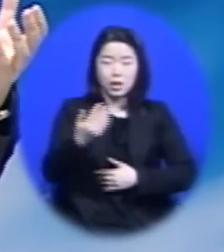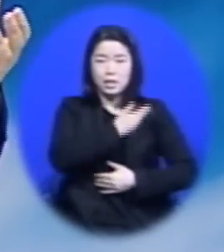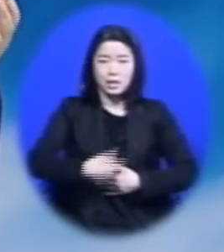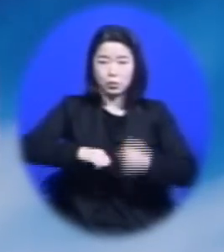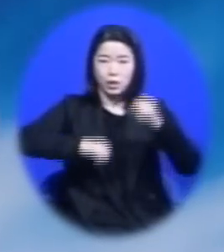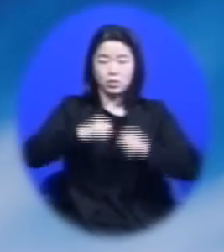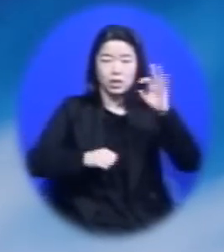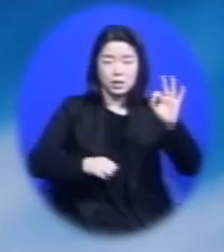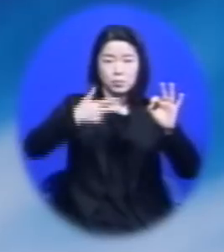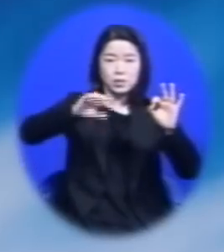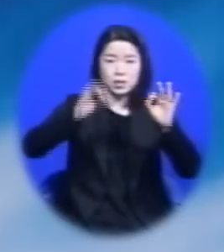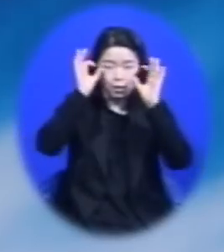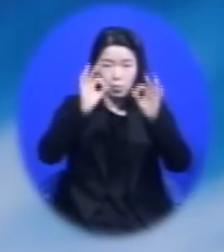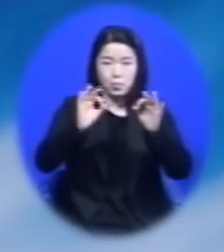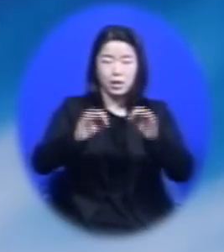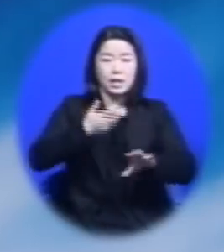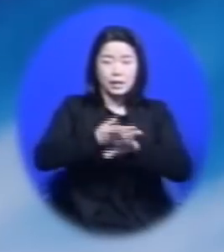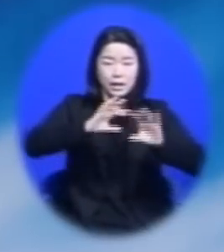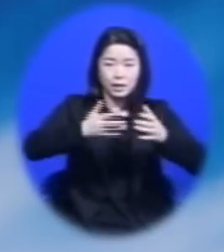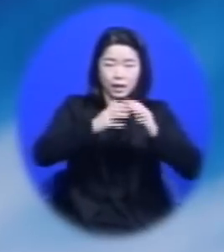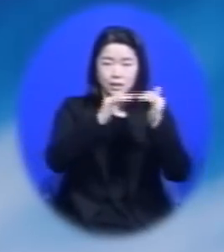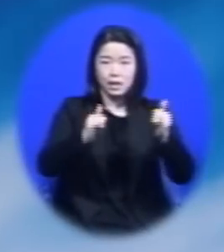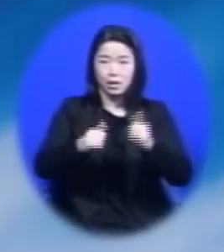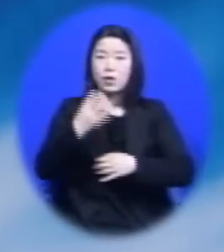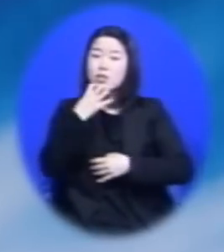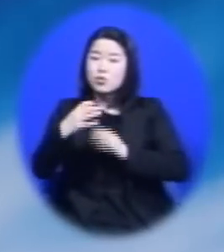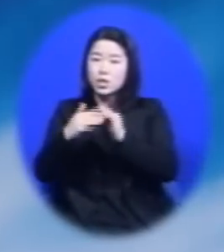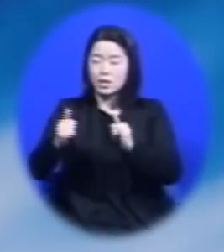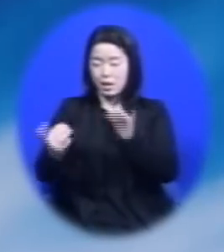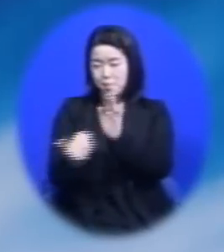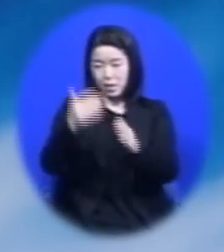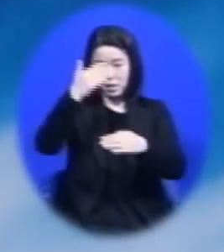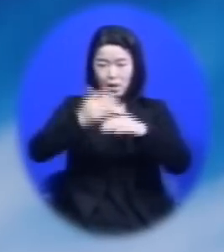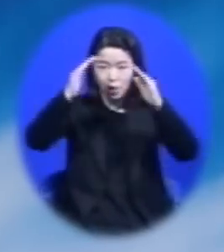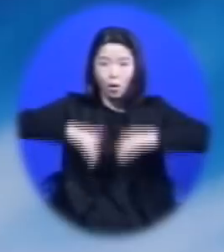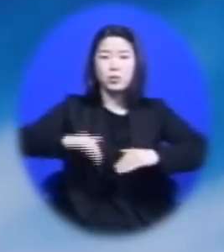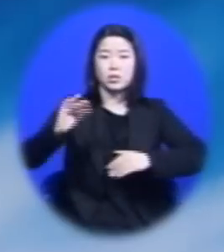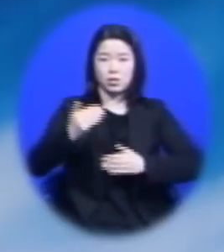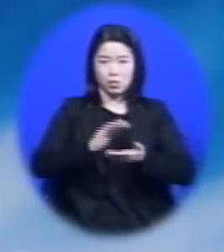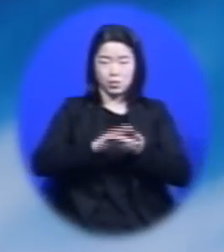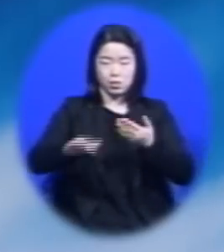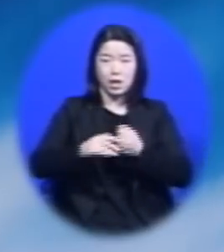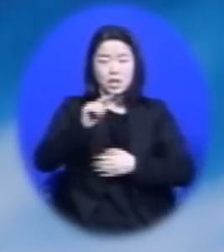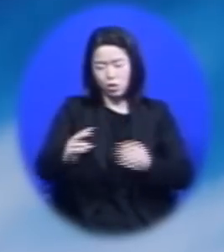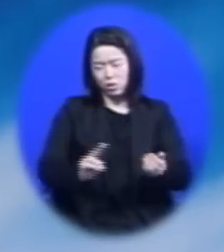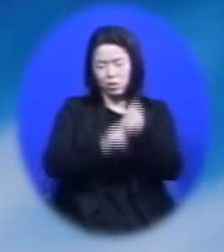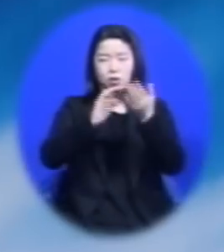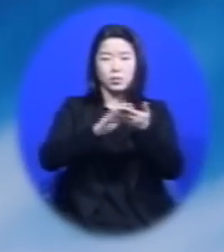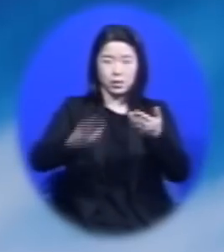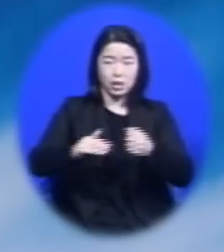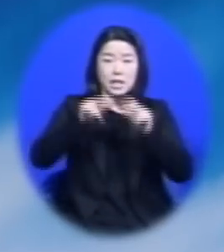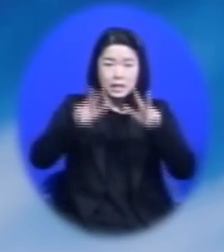보면 이방인과 유대인에 맡긴 장벽이 허물어집니다 이건요 기적이에요